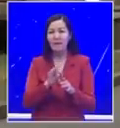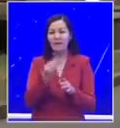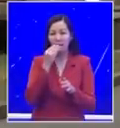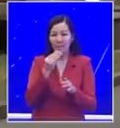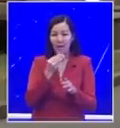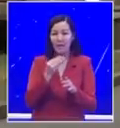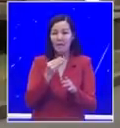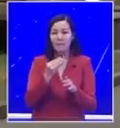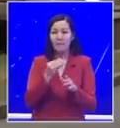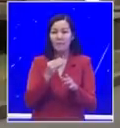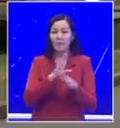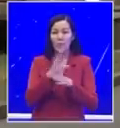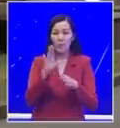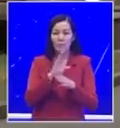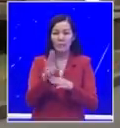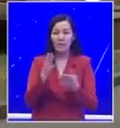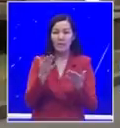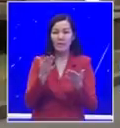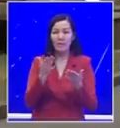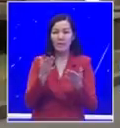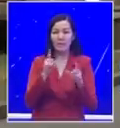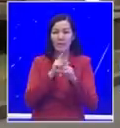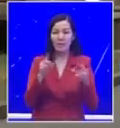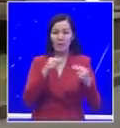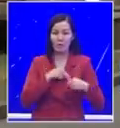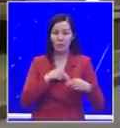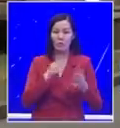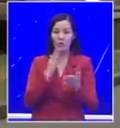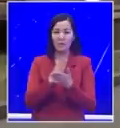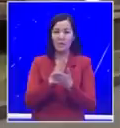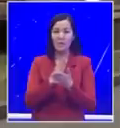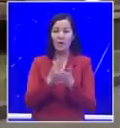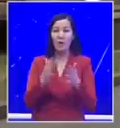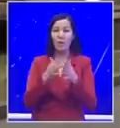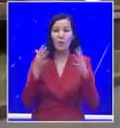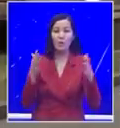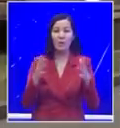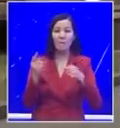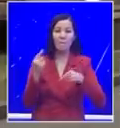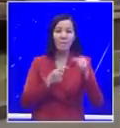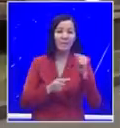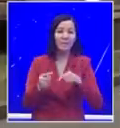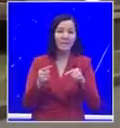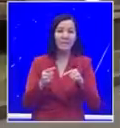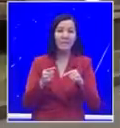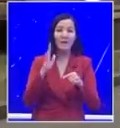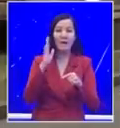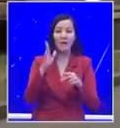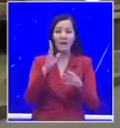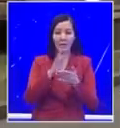тамақ шығаратын, өнімдер шығаратын объектілер жұмыс жасайды. Үлкен бизнес жұмыс арғырта жасалына